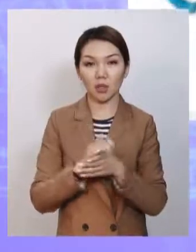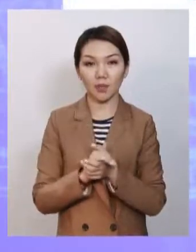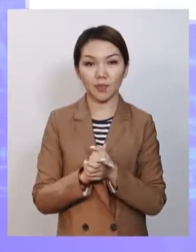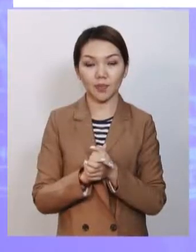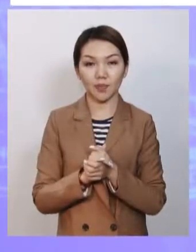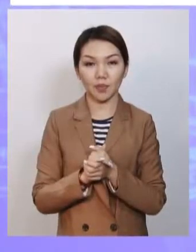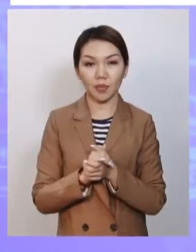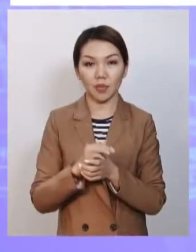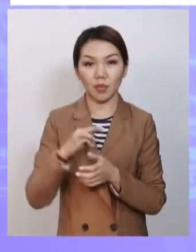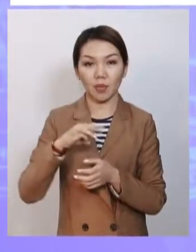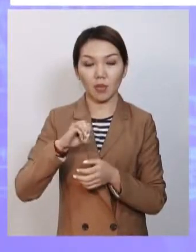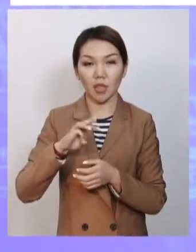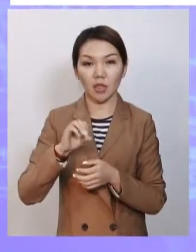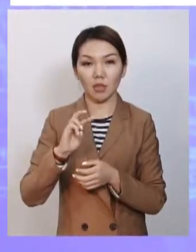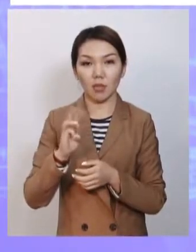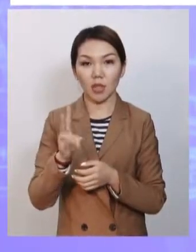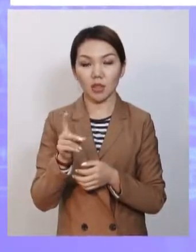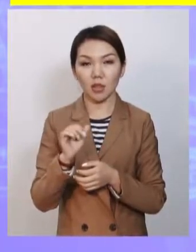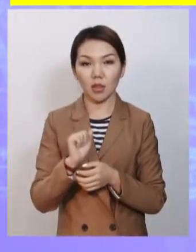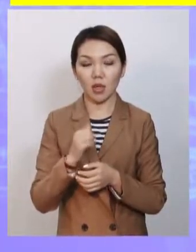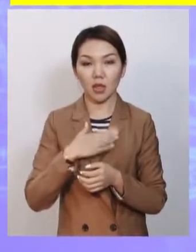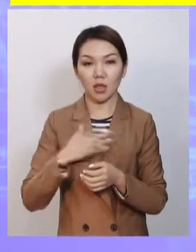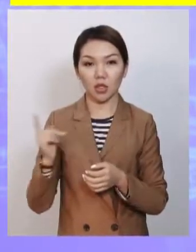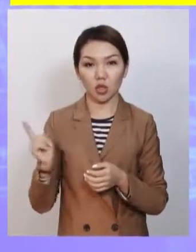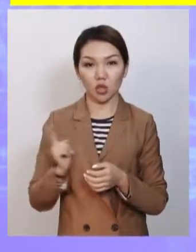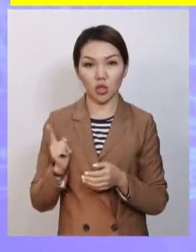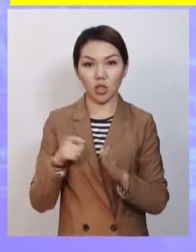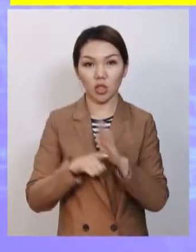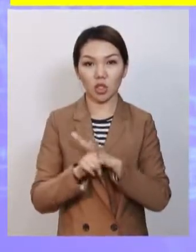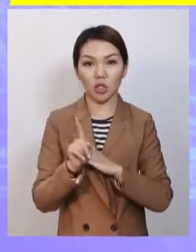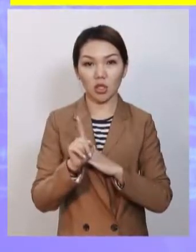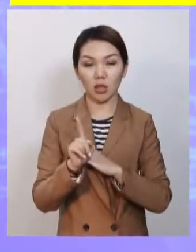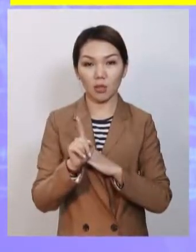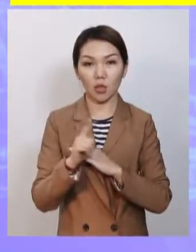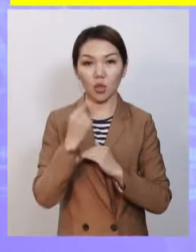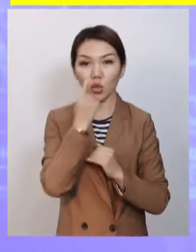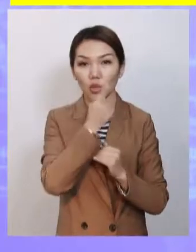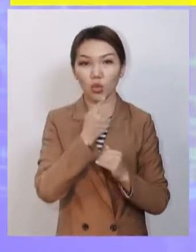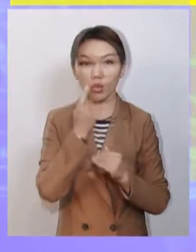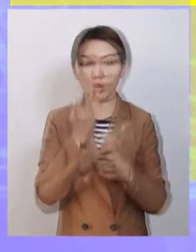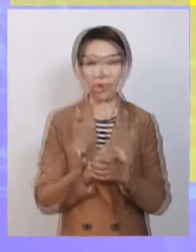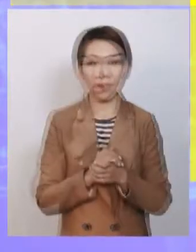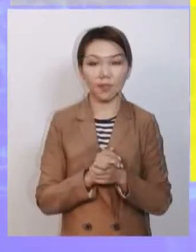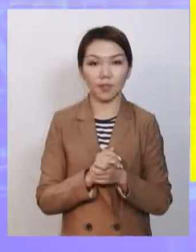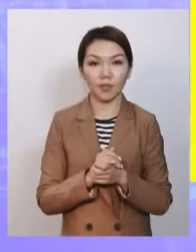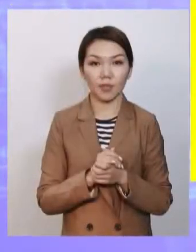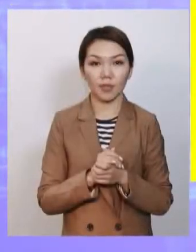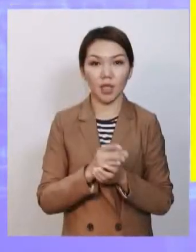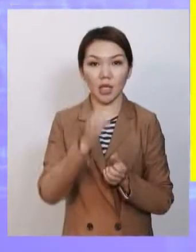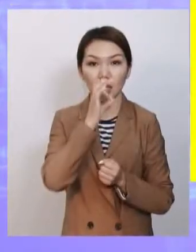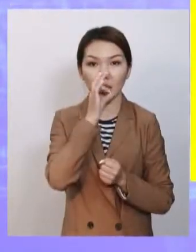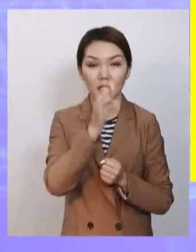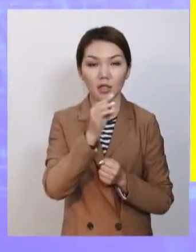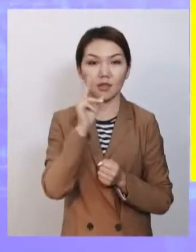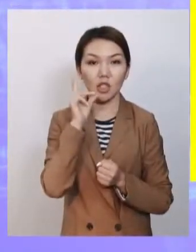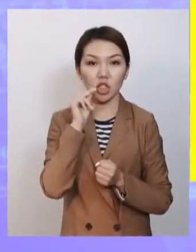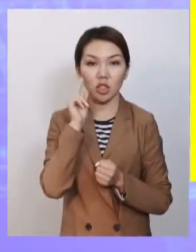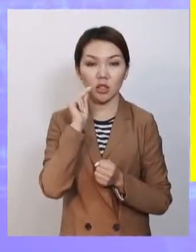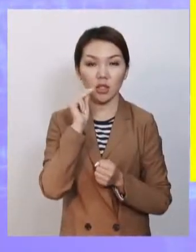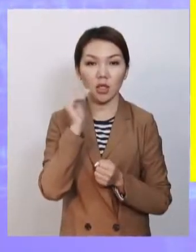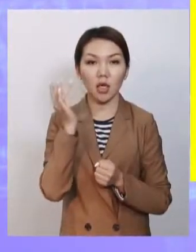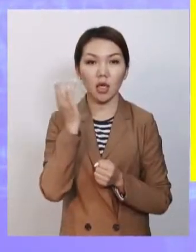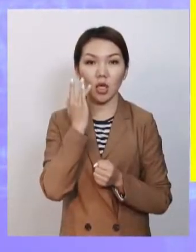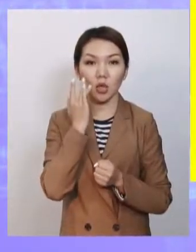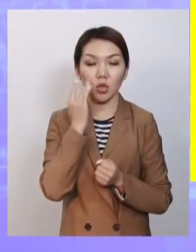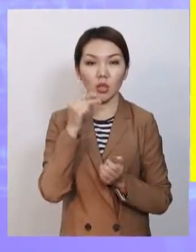математика нас ждет начинаем устный счет назови числа